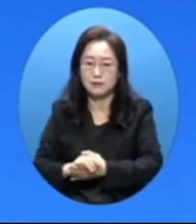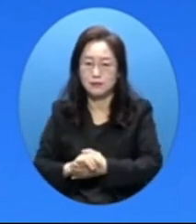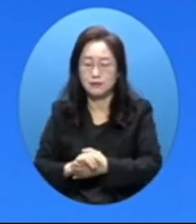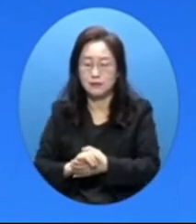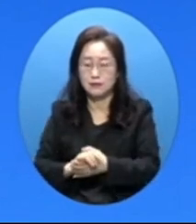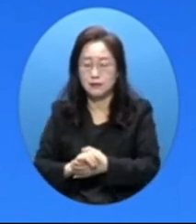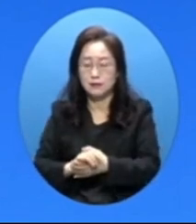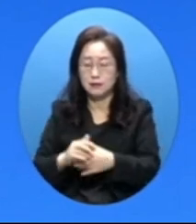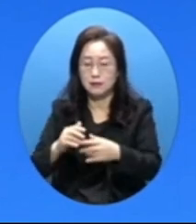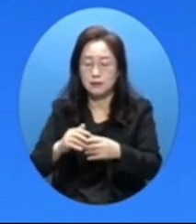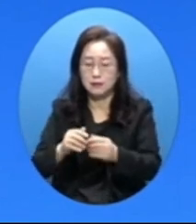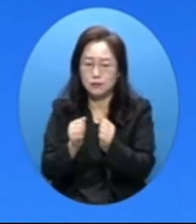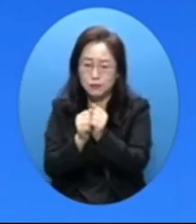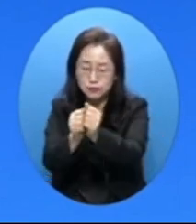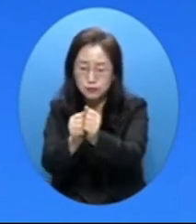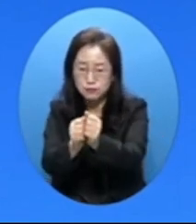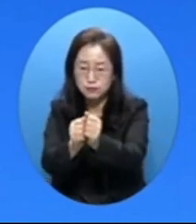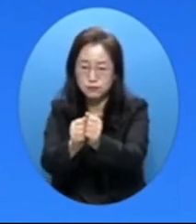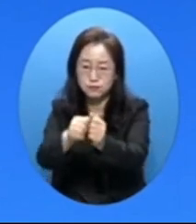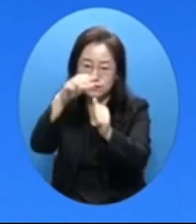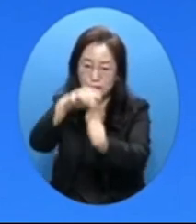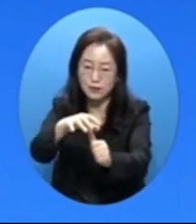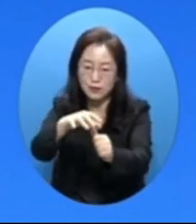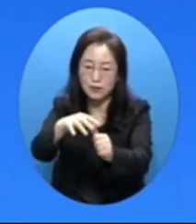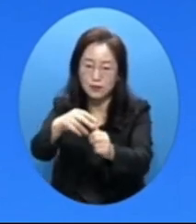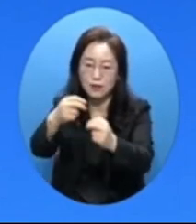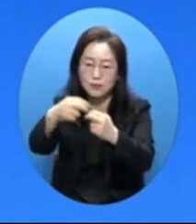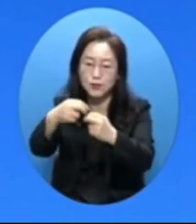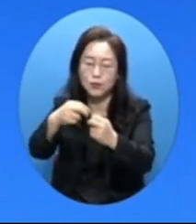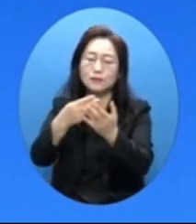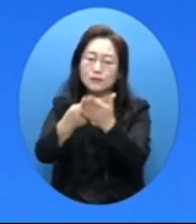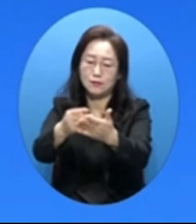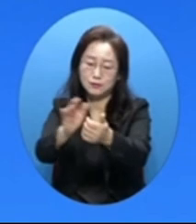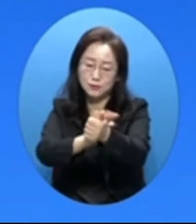포로수용소에 있는 병원에서 치료받고 있는데